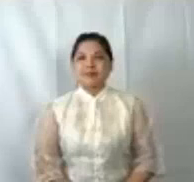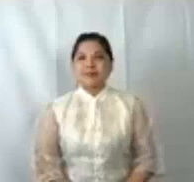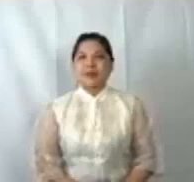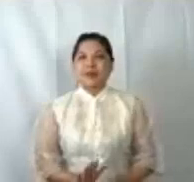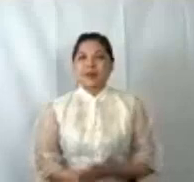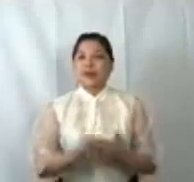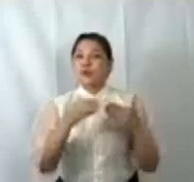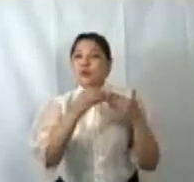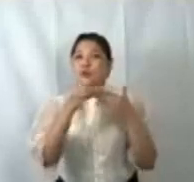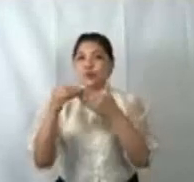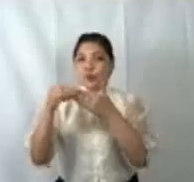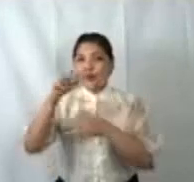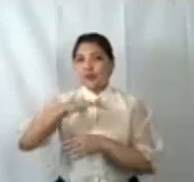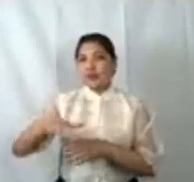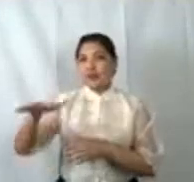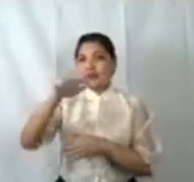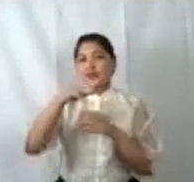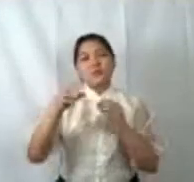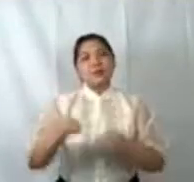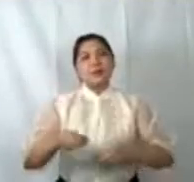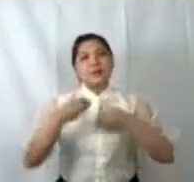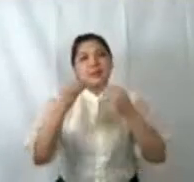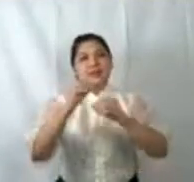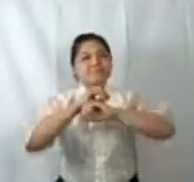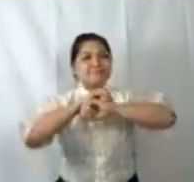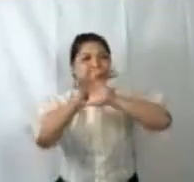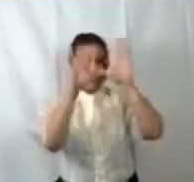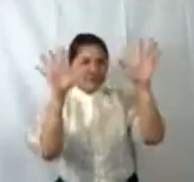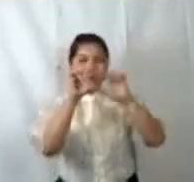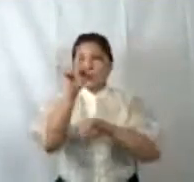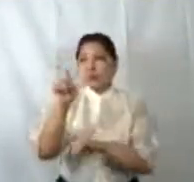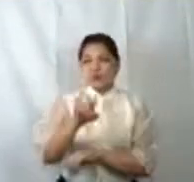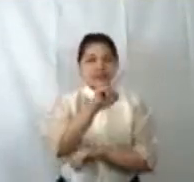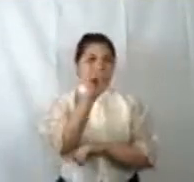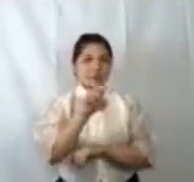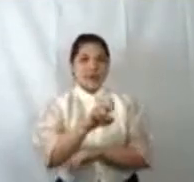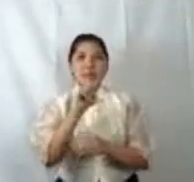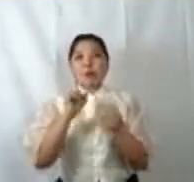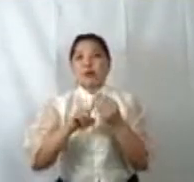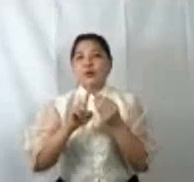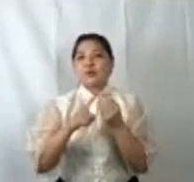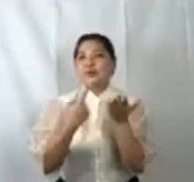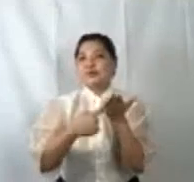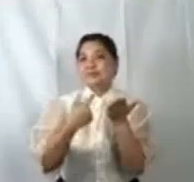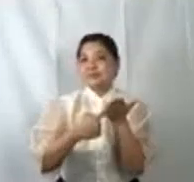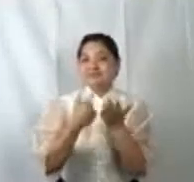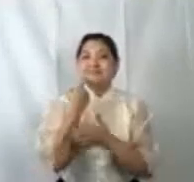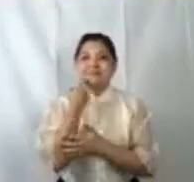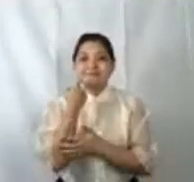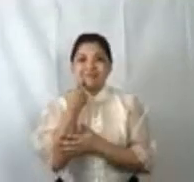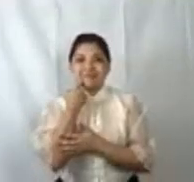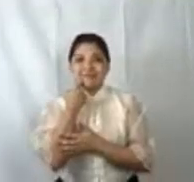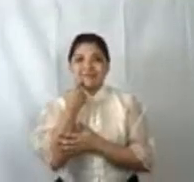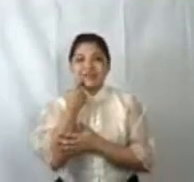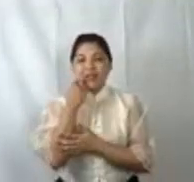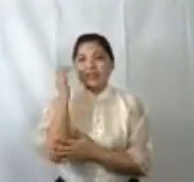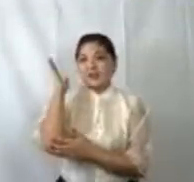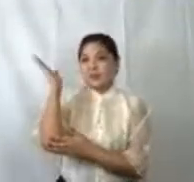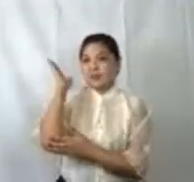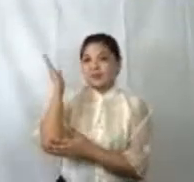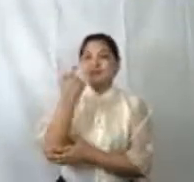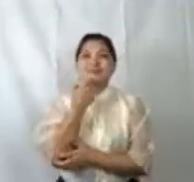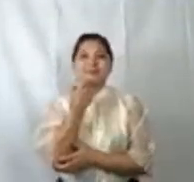Upang gabayan po tayo na mabigyan linaw ang mga katanungan ukol sa tinalakay na paksa ng ating mga